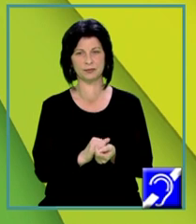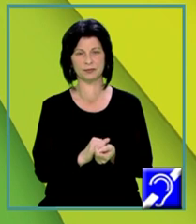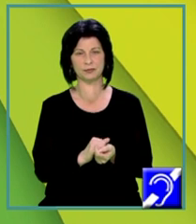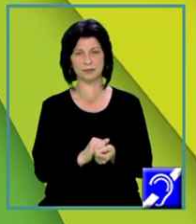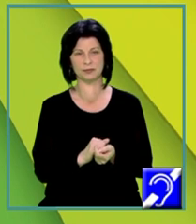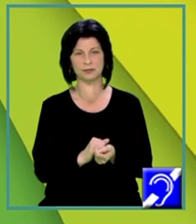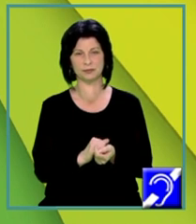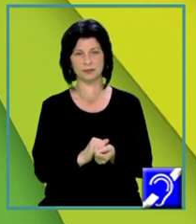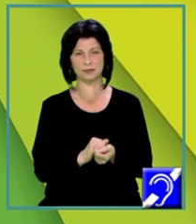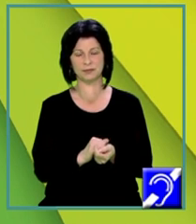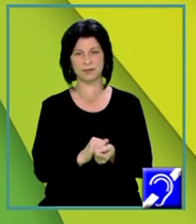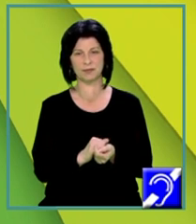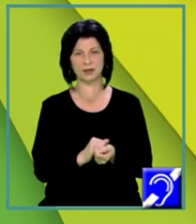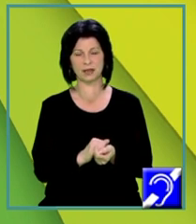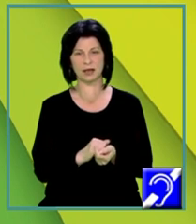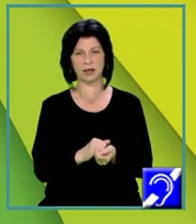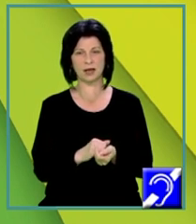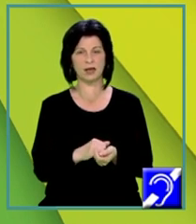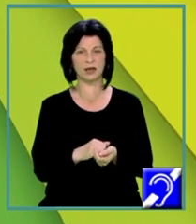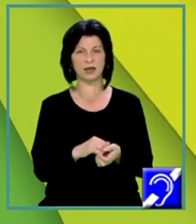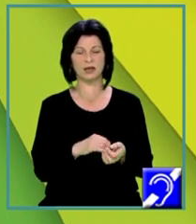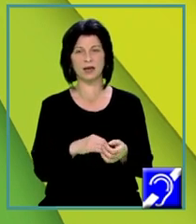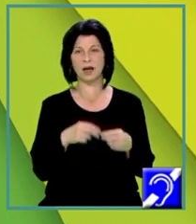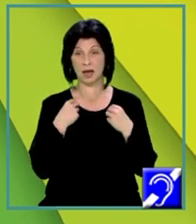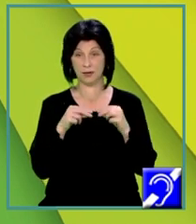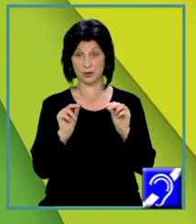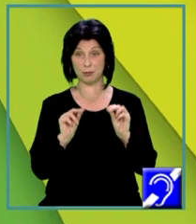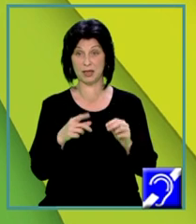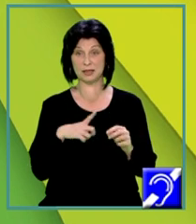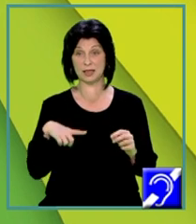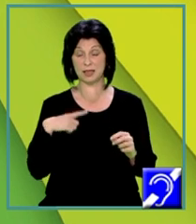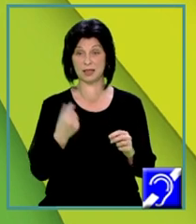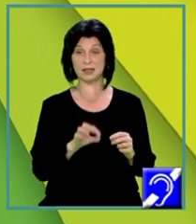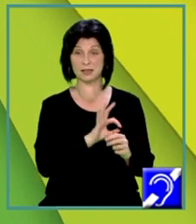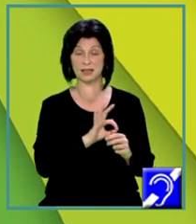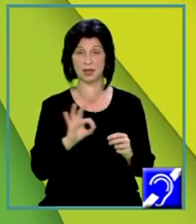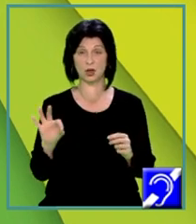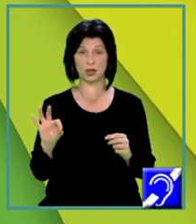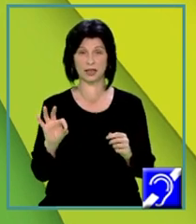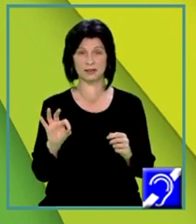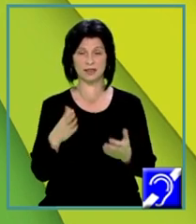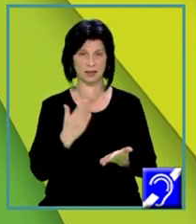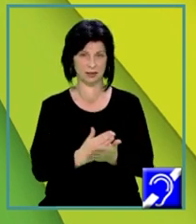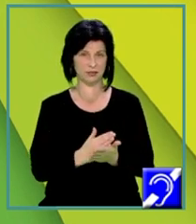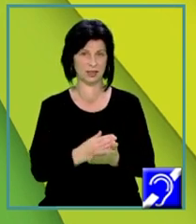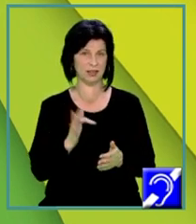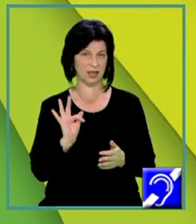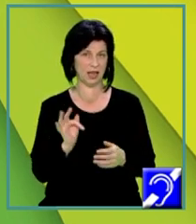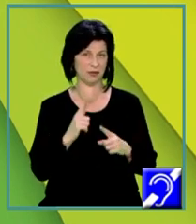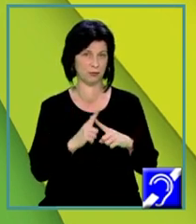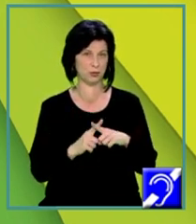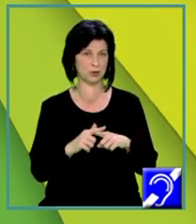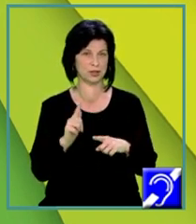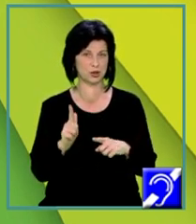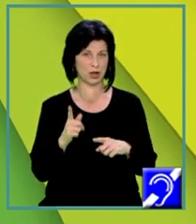Gore afirmația corectă pentru orice x din domeniu Deci întradevăr a plus b plus a egal x plus c plus